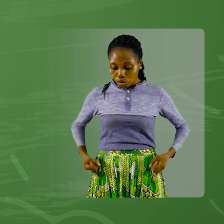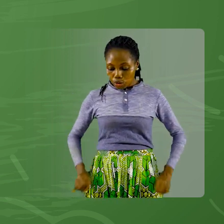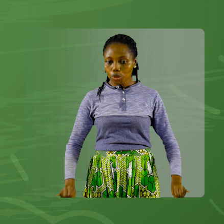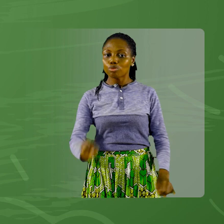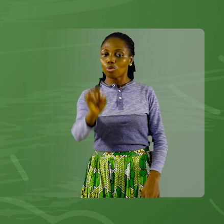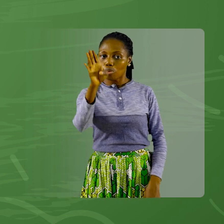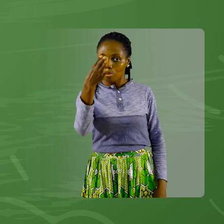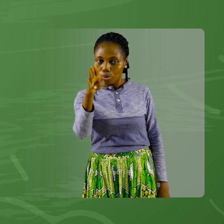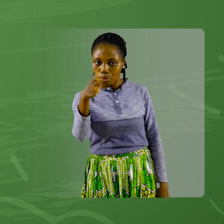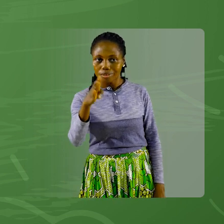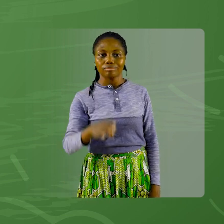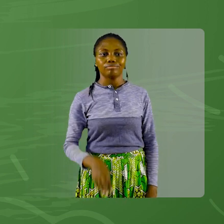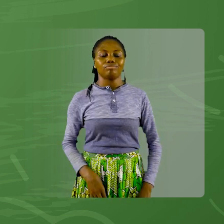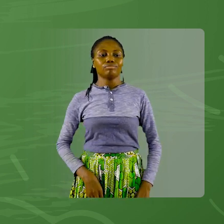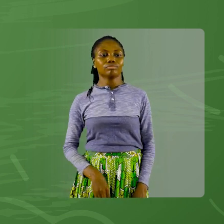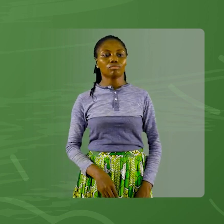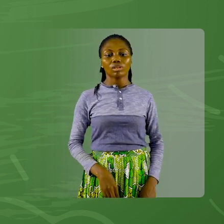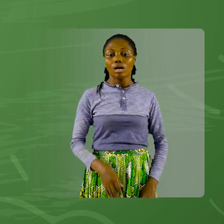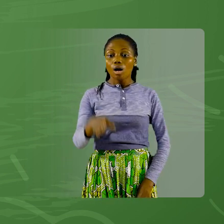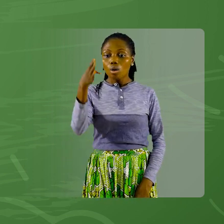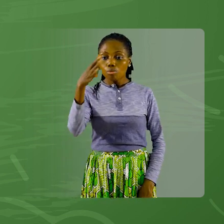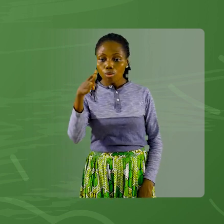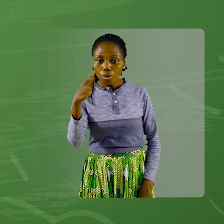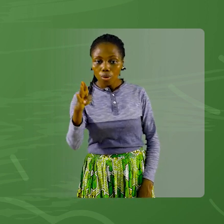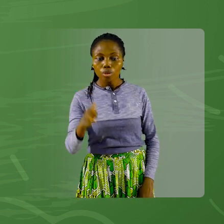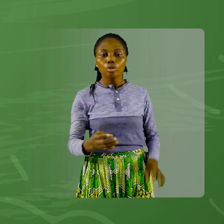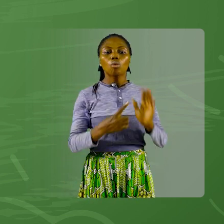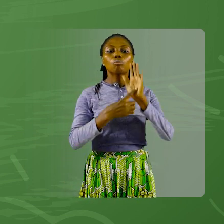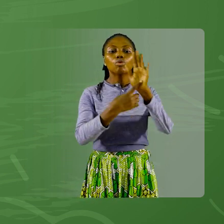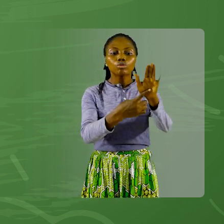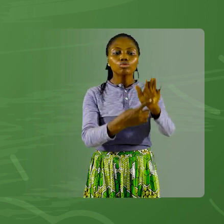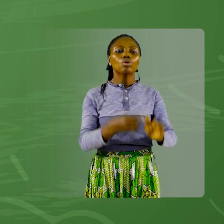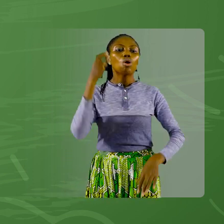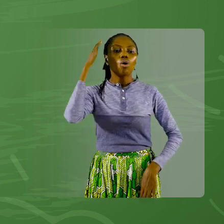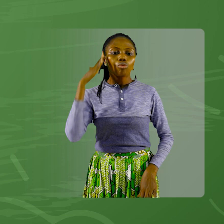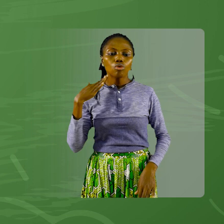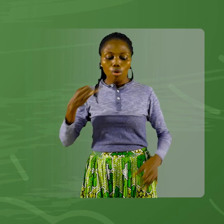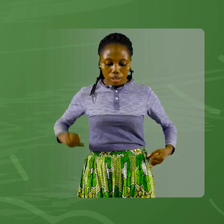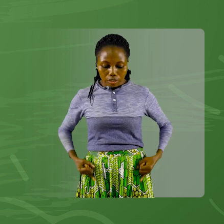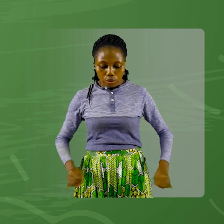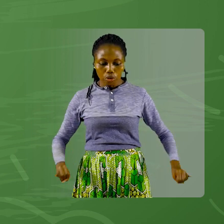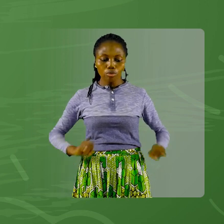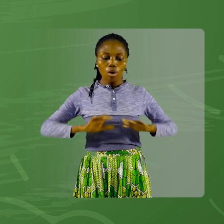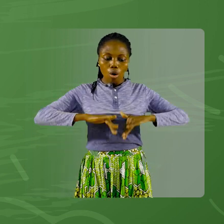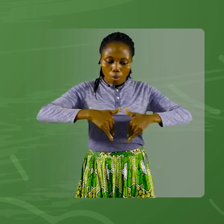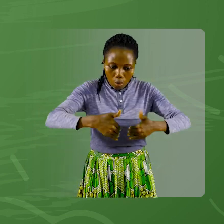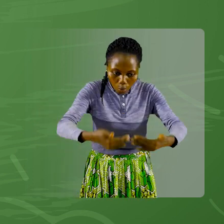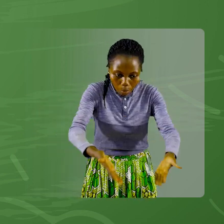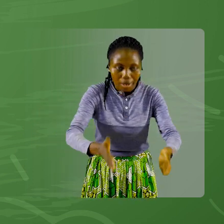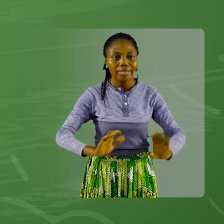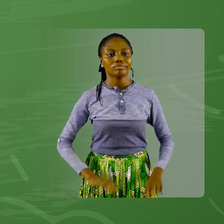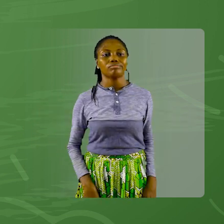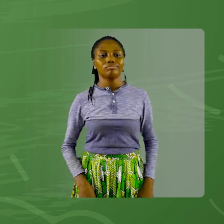jupe bleue, bleu qualifie jupe en indiquant sa